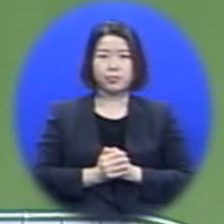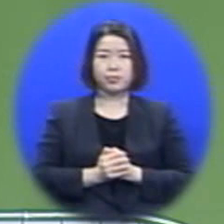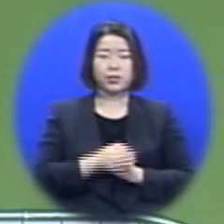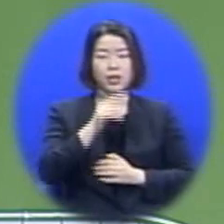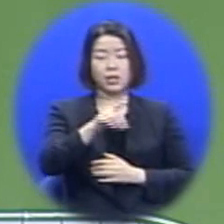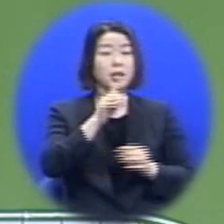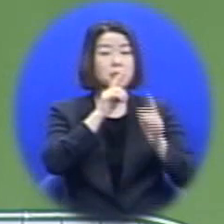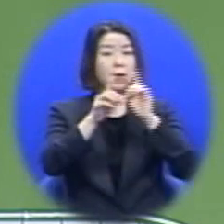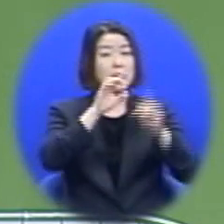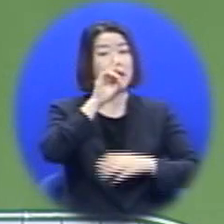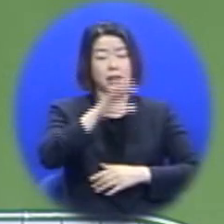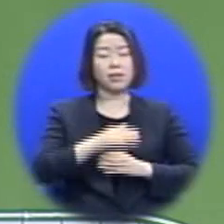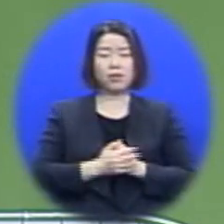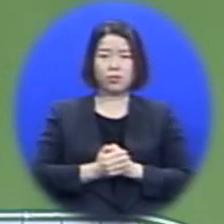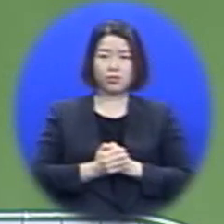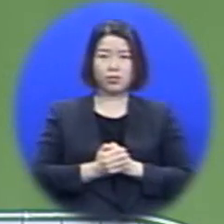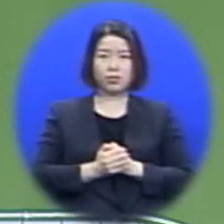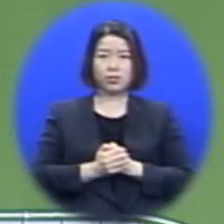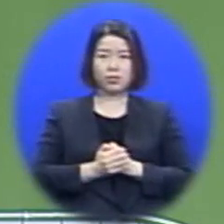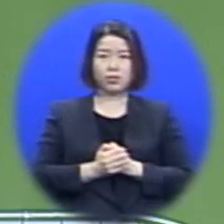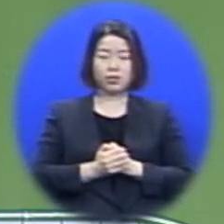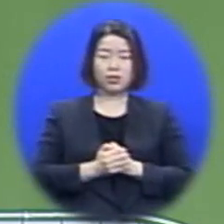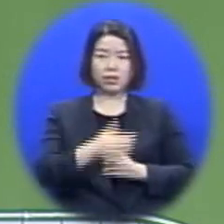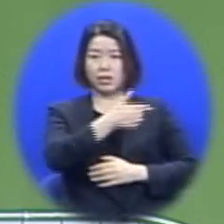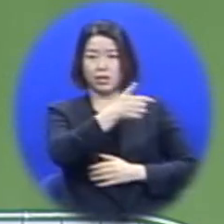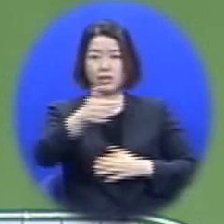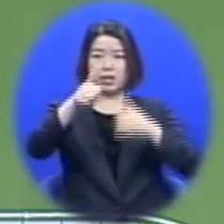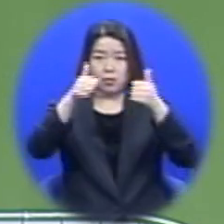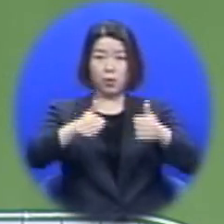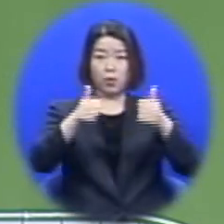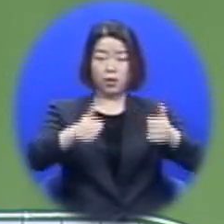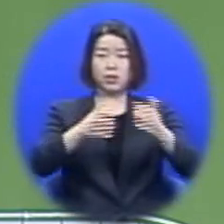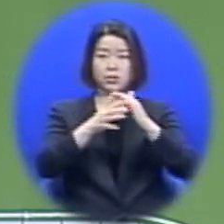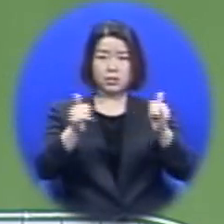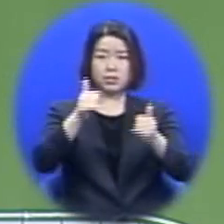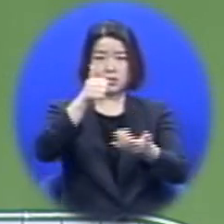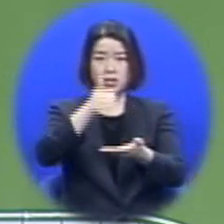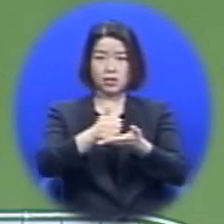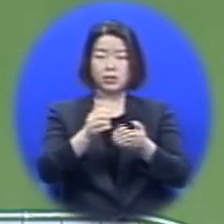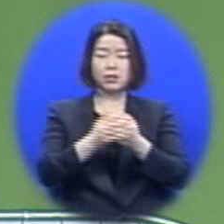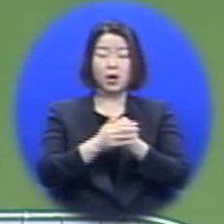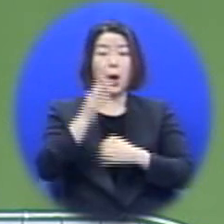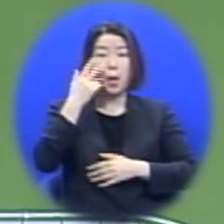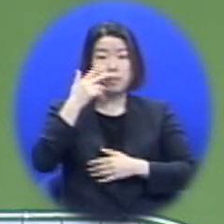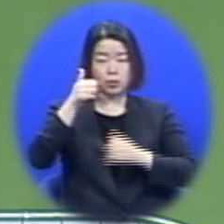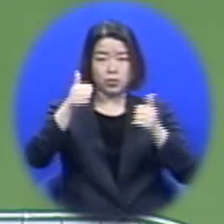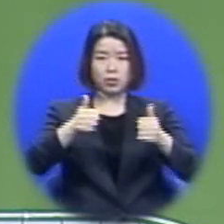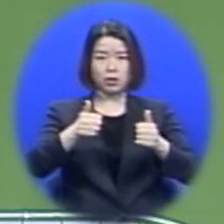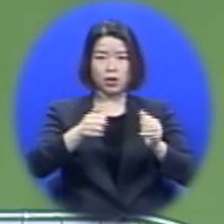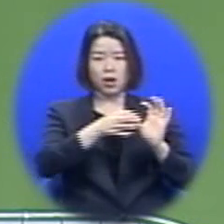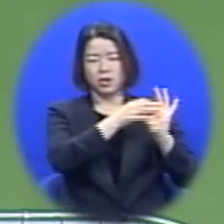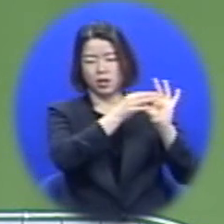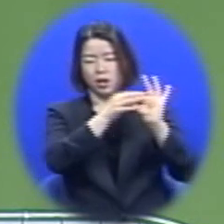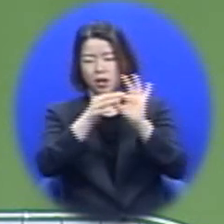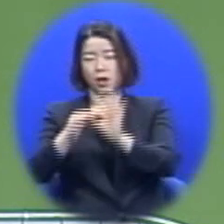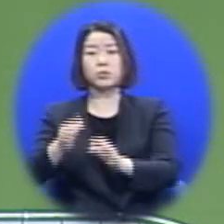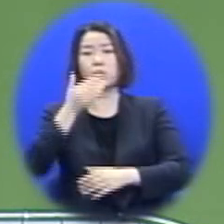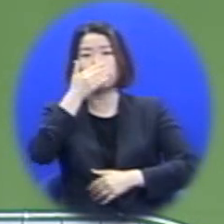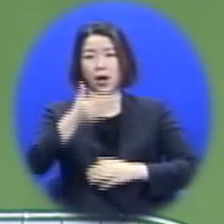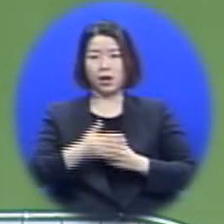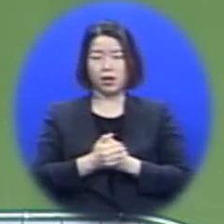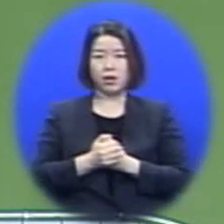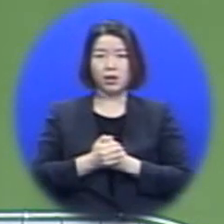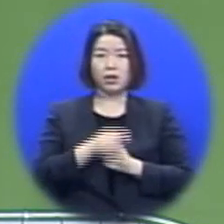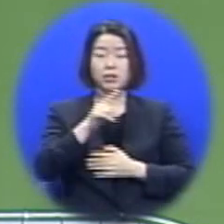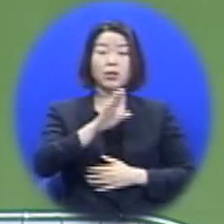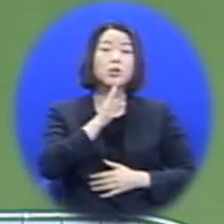이게 말이 안 되는 거거든요. 대법관 판사, 미국의 대법관 판사라면 종신직입니다.